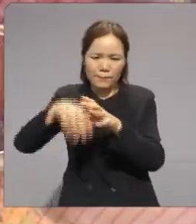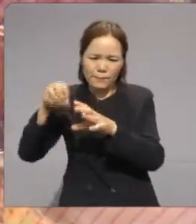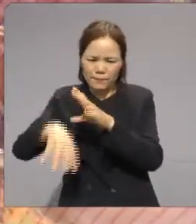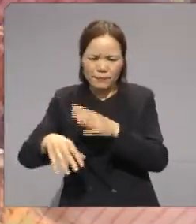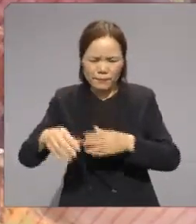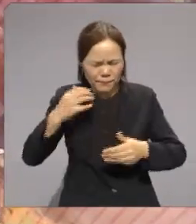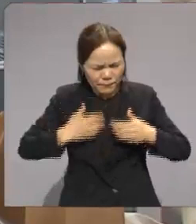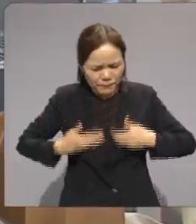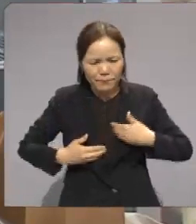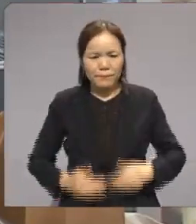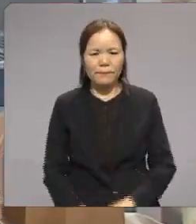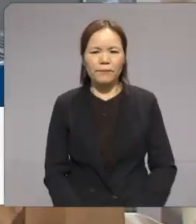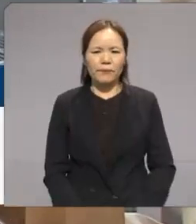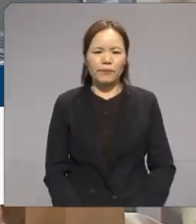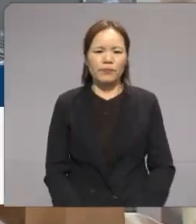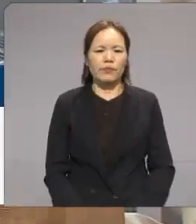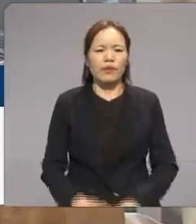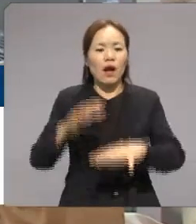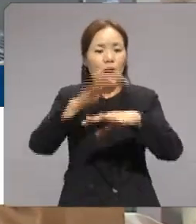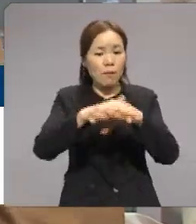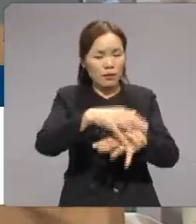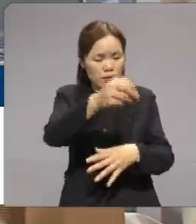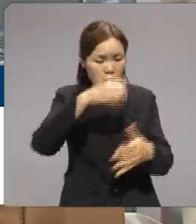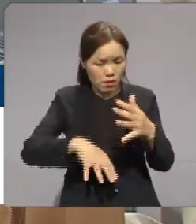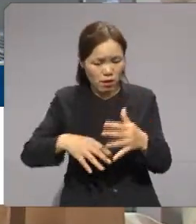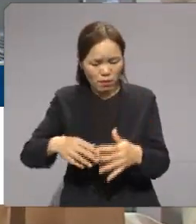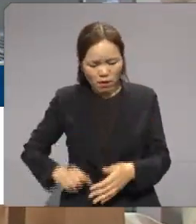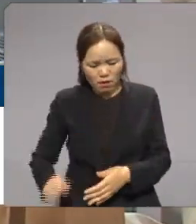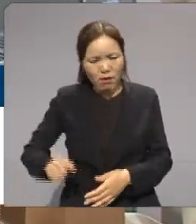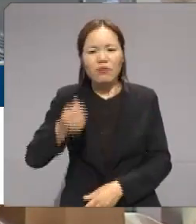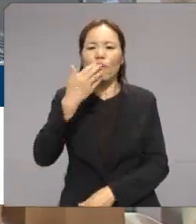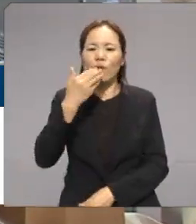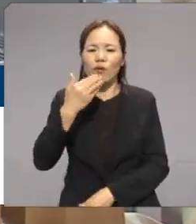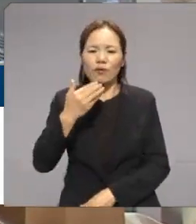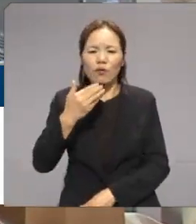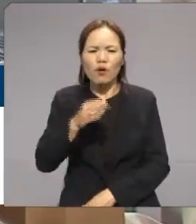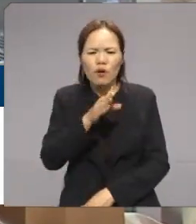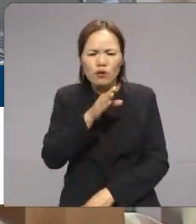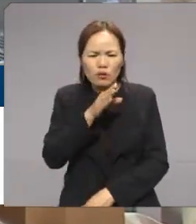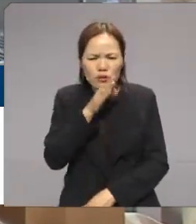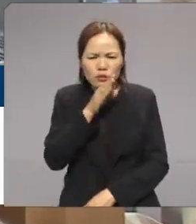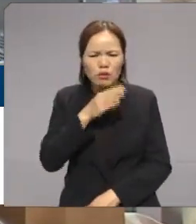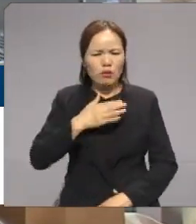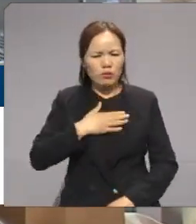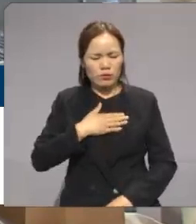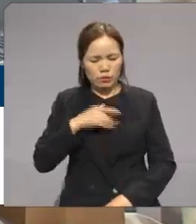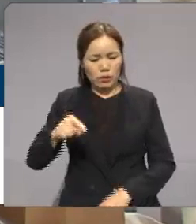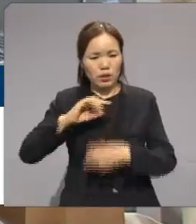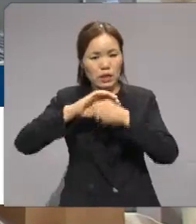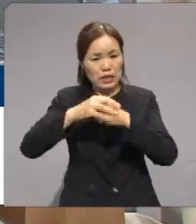정신이 없습니다. 저는 밭에서 이걸 따면 그냥 쑥쑥 닦아서 먹고. 진짜